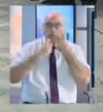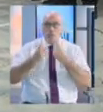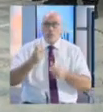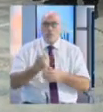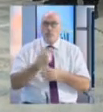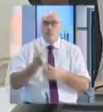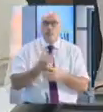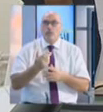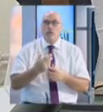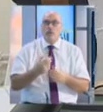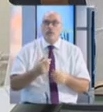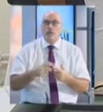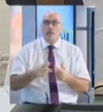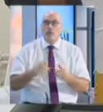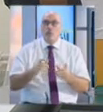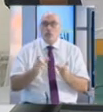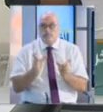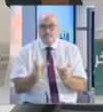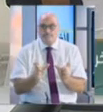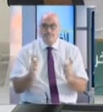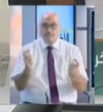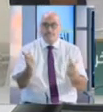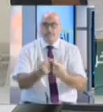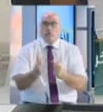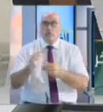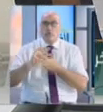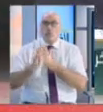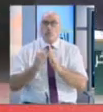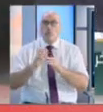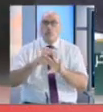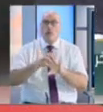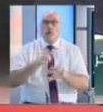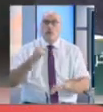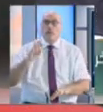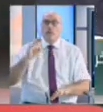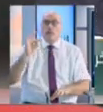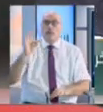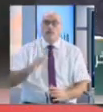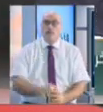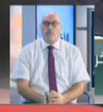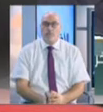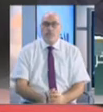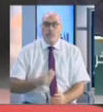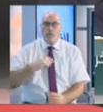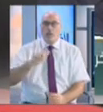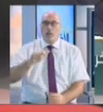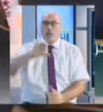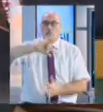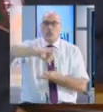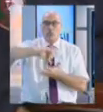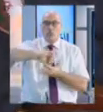الحماية المدنية من أجل التحكم في حرائق الغابات بولاية الطارف. نحن هنا بمركز